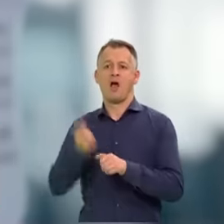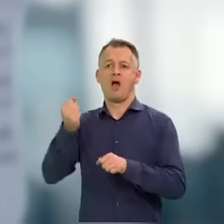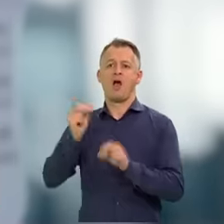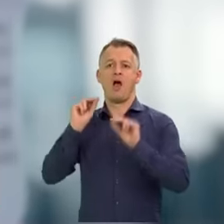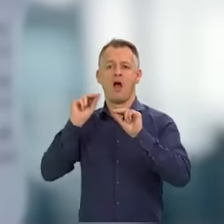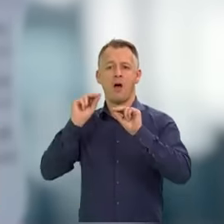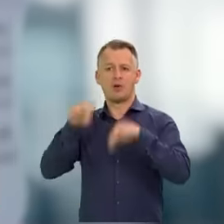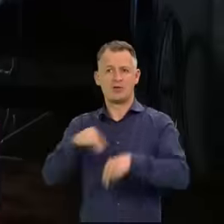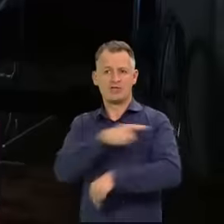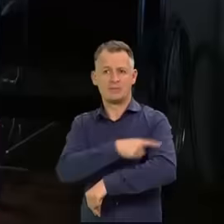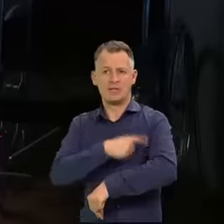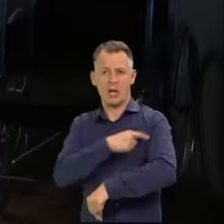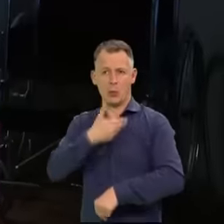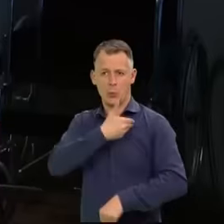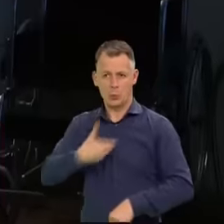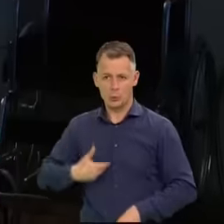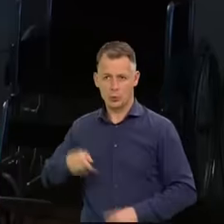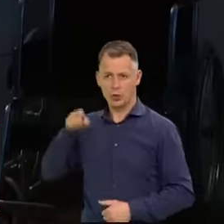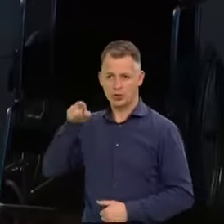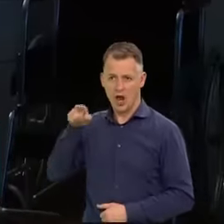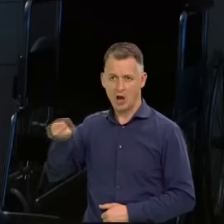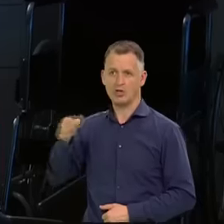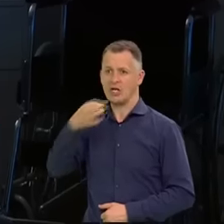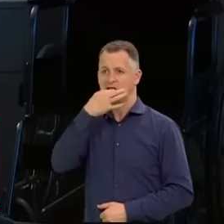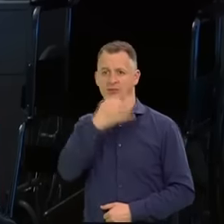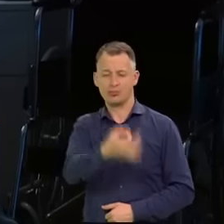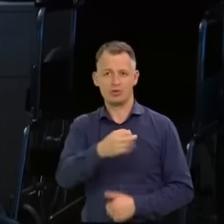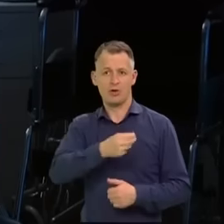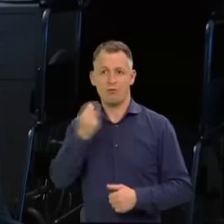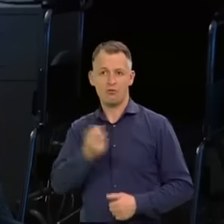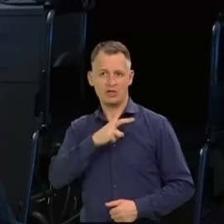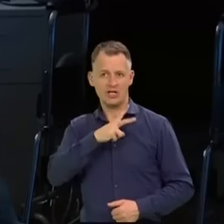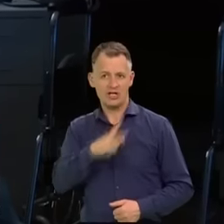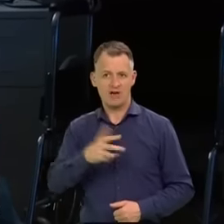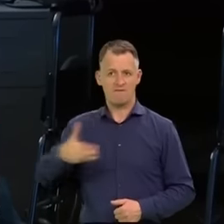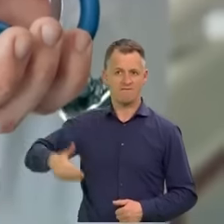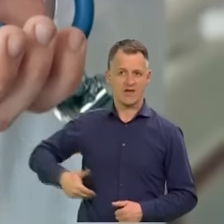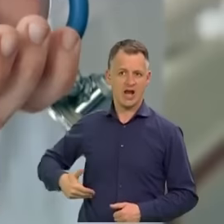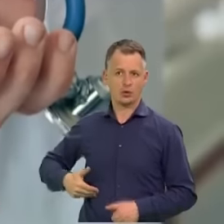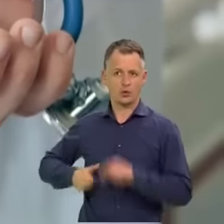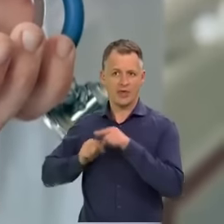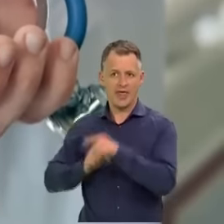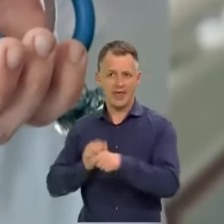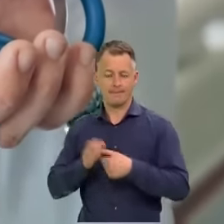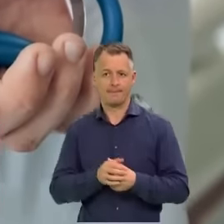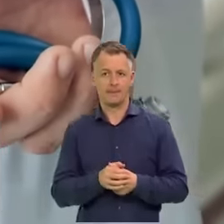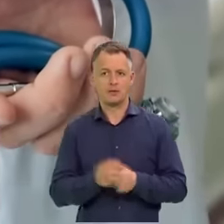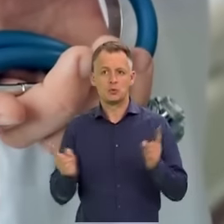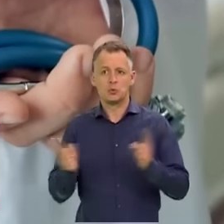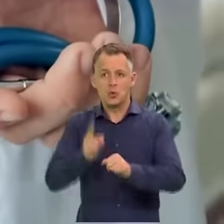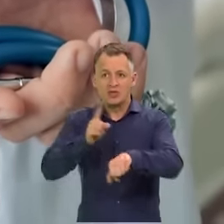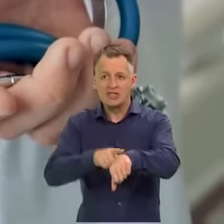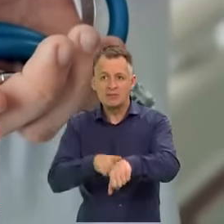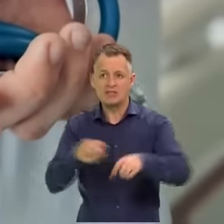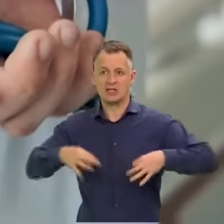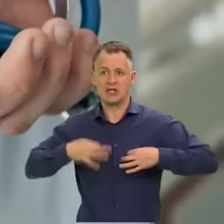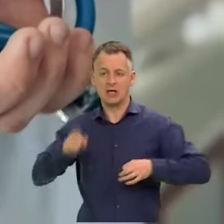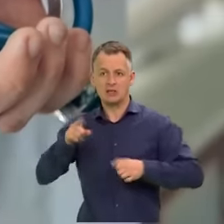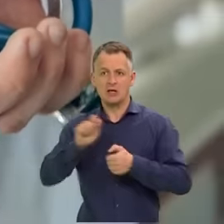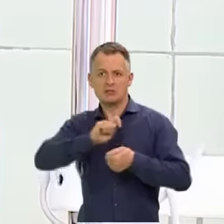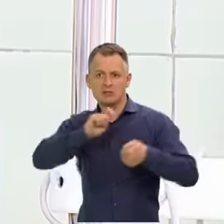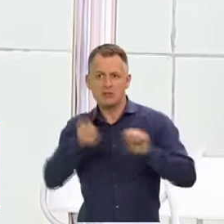București. Și acolo i s-a spus că e foarte grav ficatul ei. În scurt timp, starea de sănătate a femeii s-a agravat.